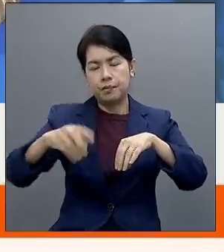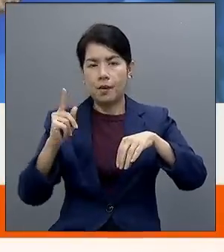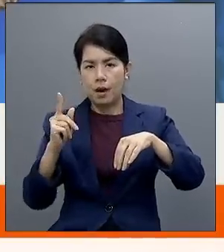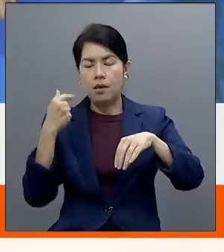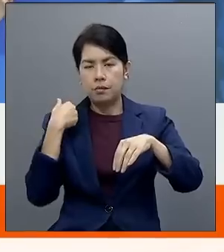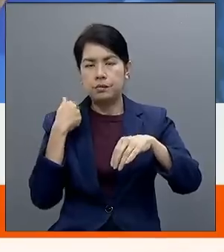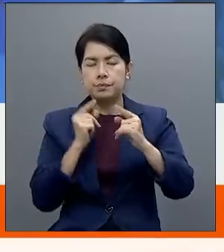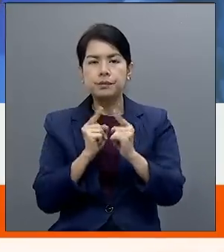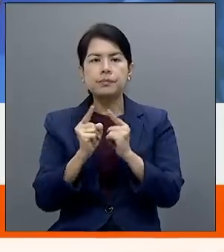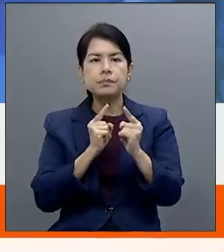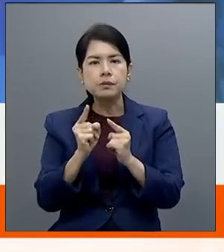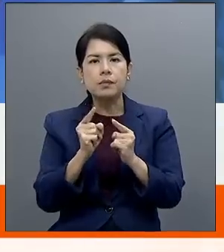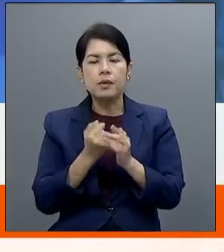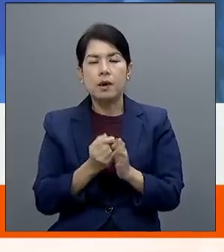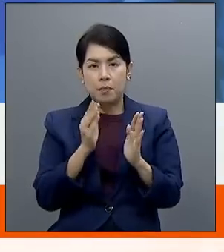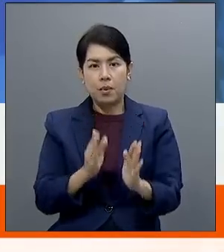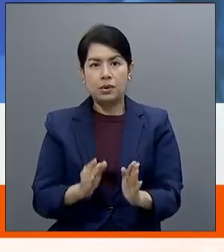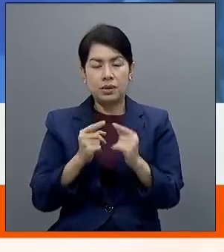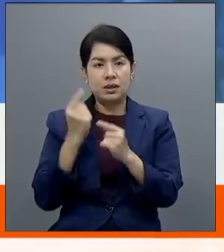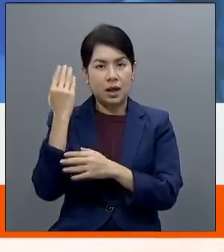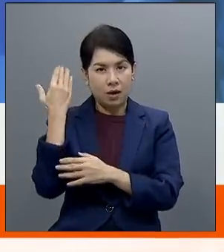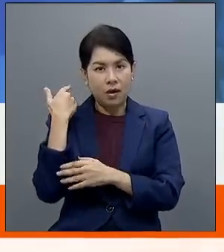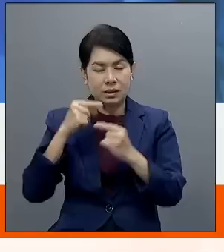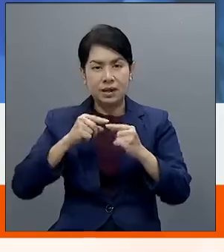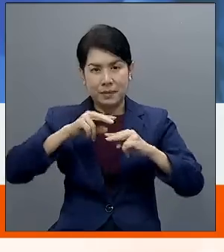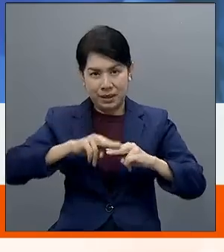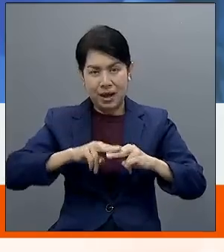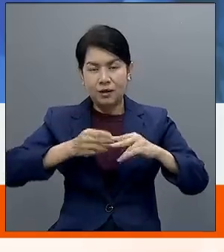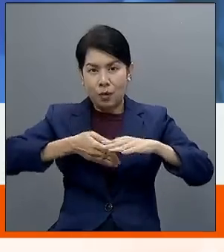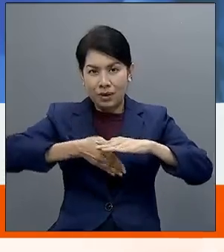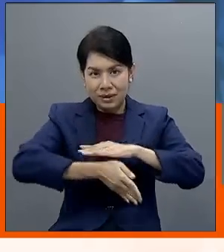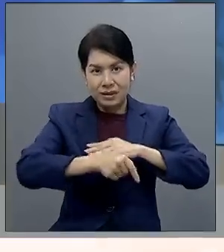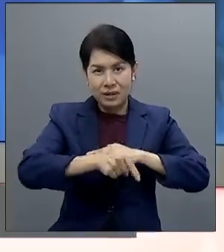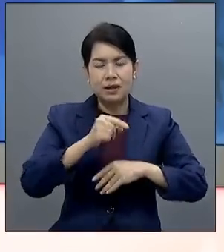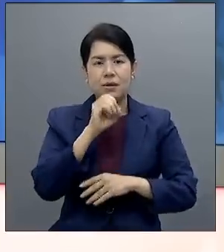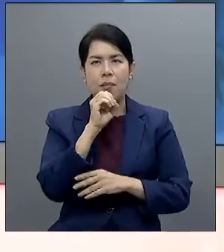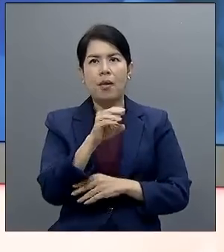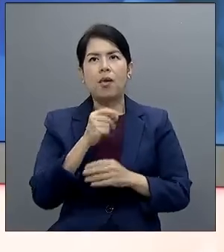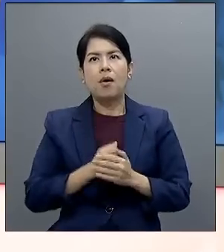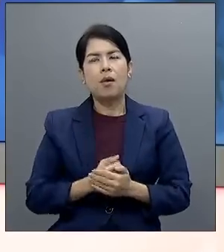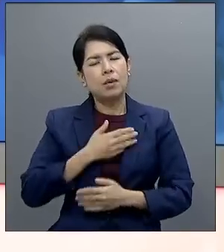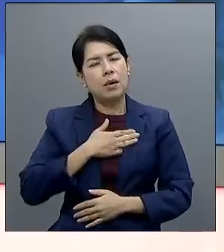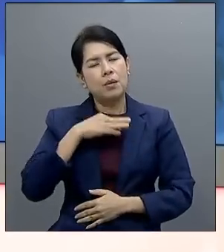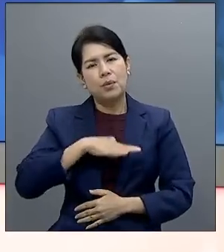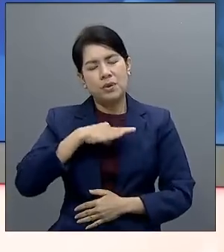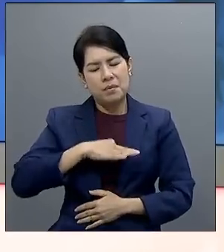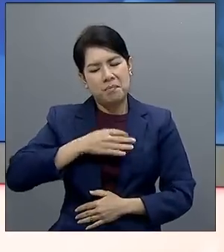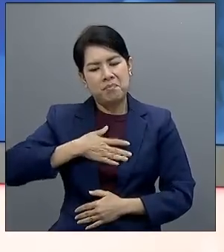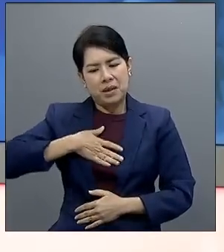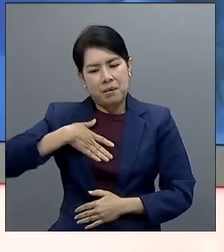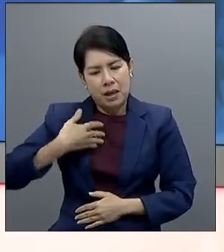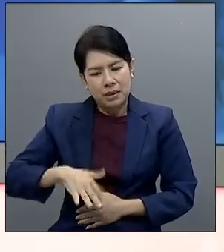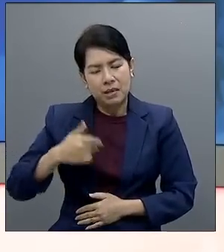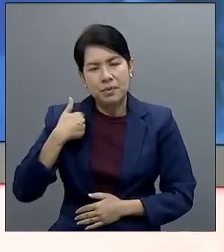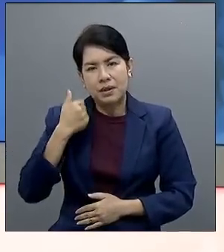คนที่เคยขึ้นเรือดำน้ำไททันค่ะบางคนเขายอมรับว่ารู้สึกกังวลใจพอสมควรนะคะเพราะว่าต้องมีการ